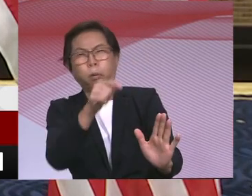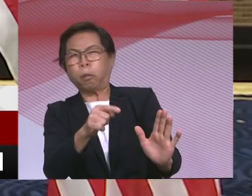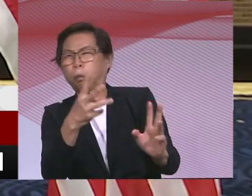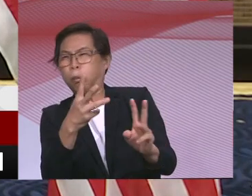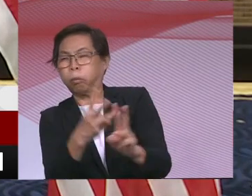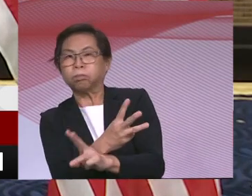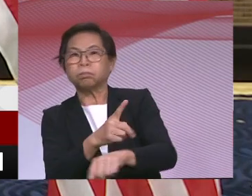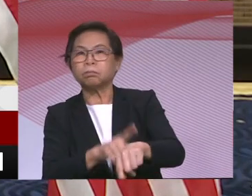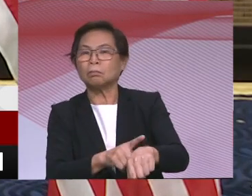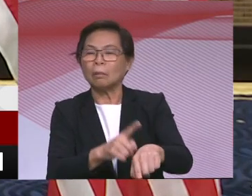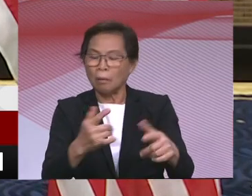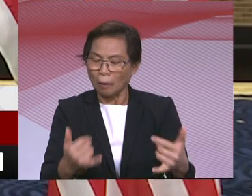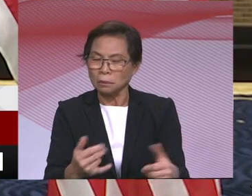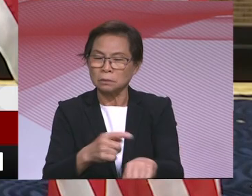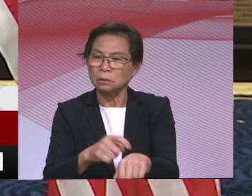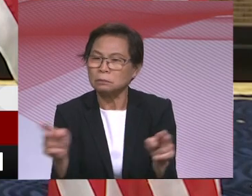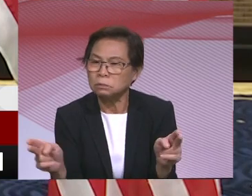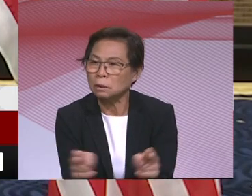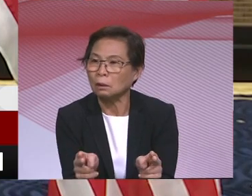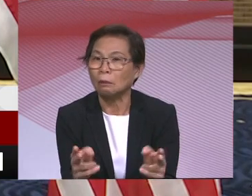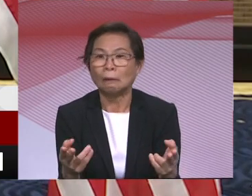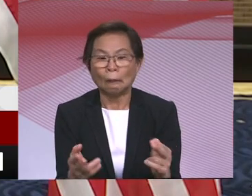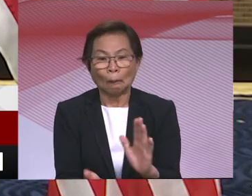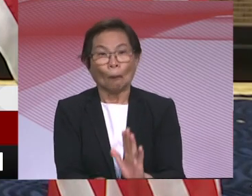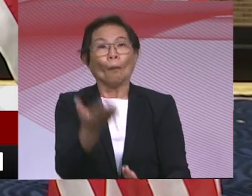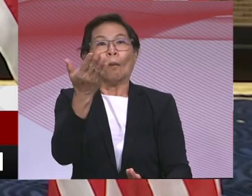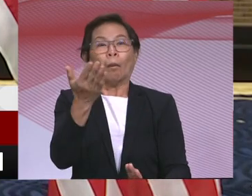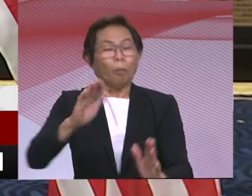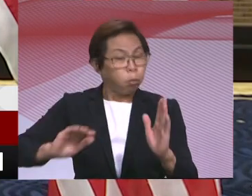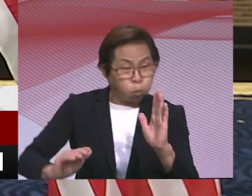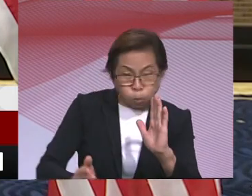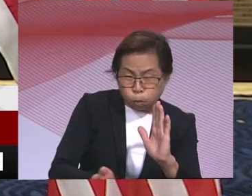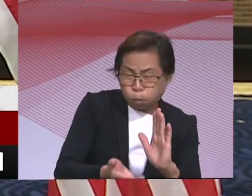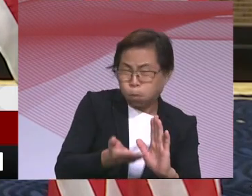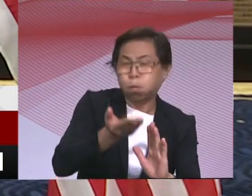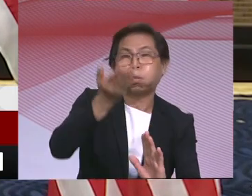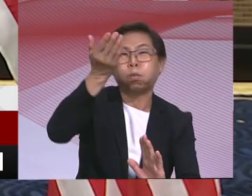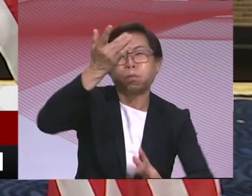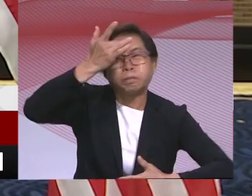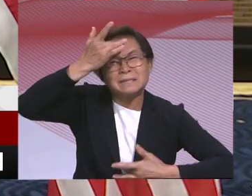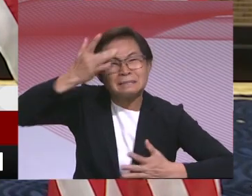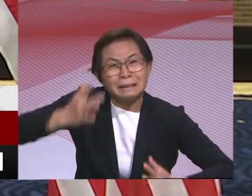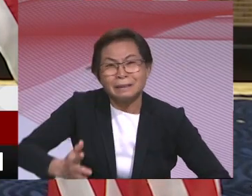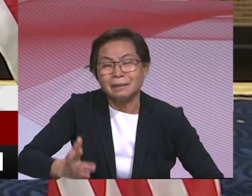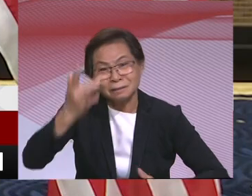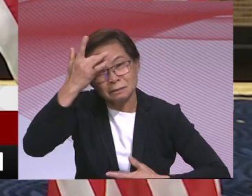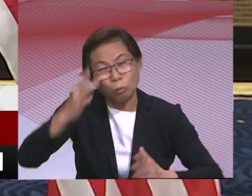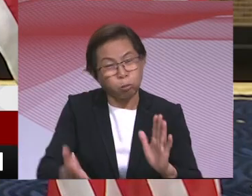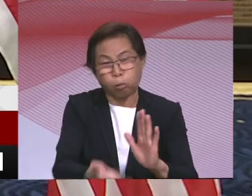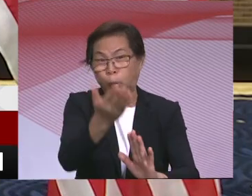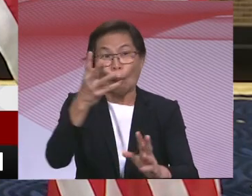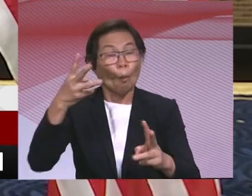dalam tempoh masa yang singkat Hai berikatan jumlah pesakit secara